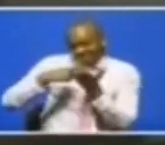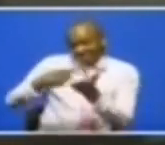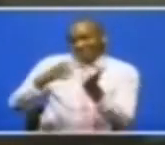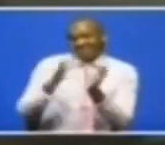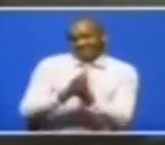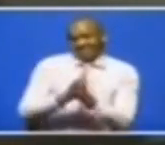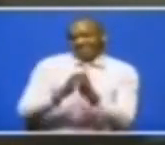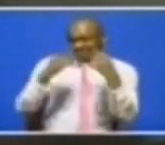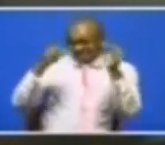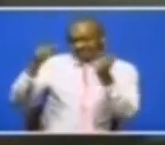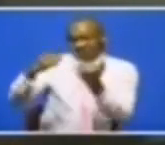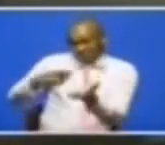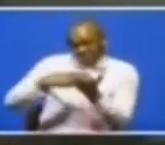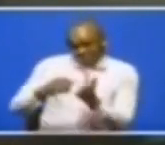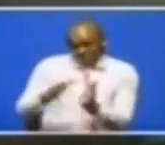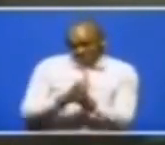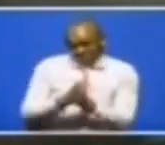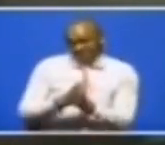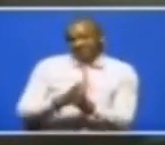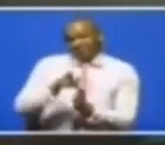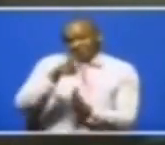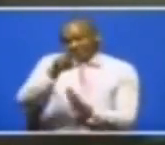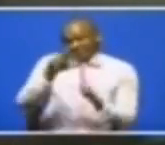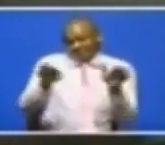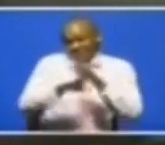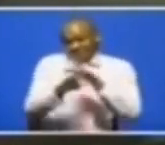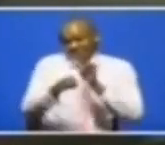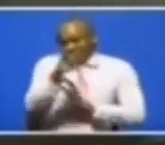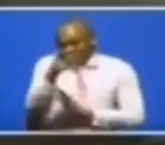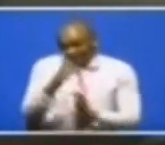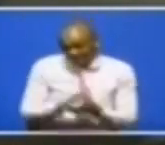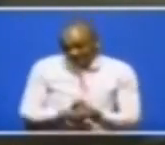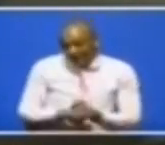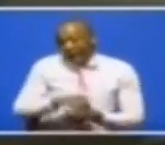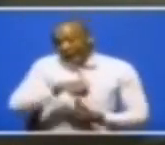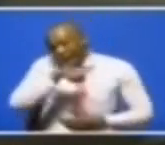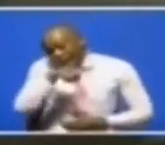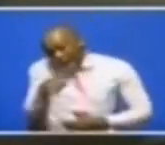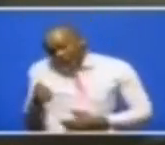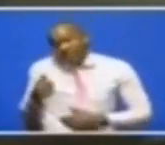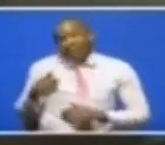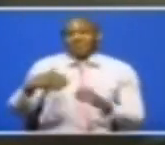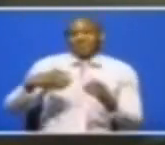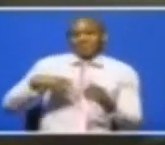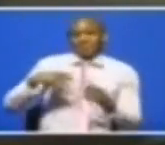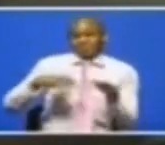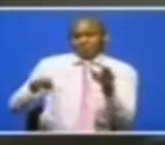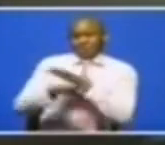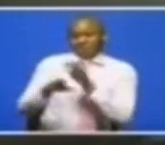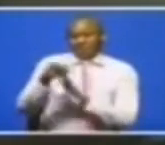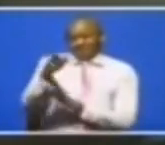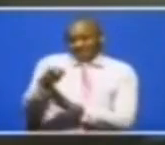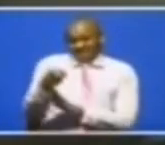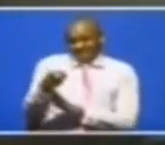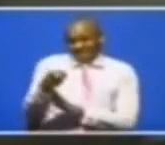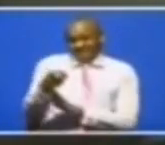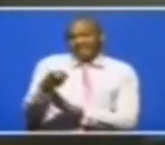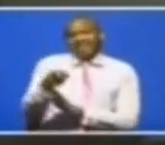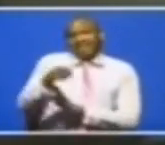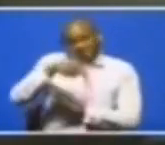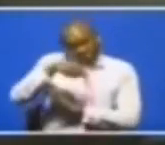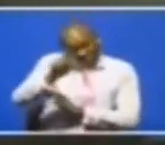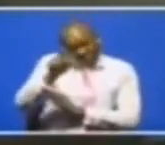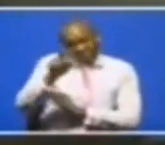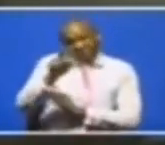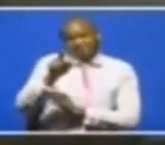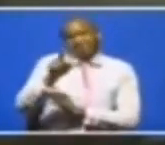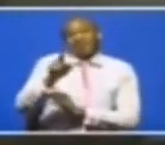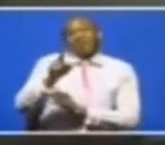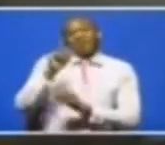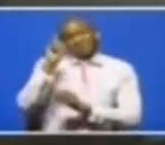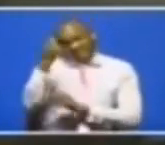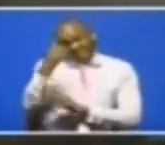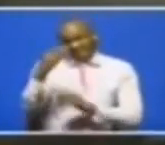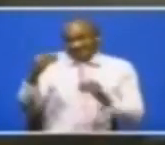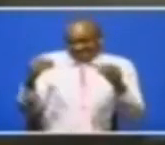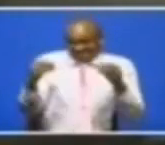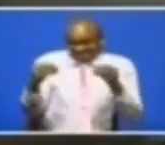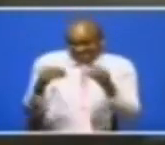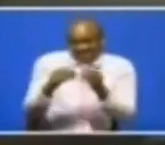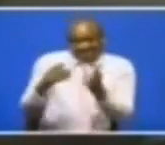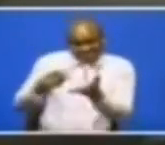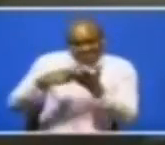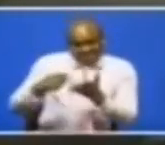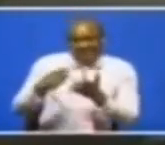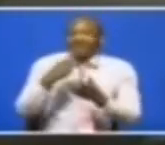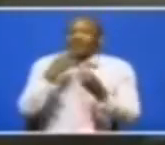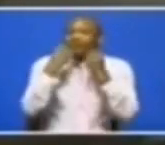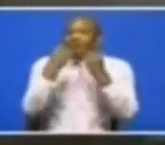wa wagombea wenza, ilhali wagombea wa urais ambao walihitajika kuwepo katika ule mdahalo wa kwanza